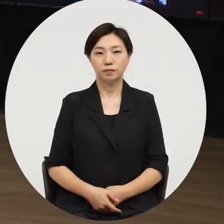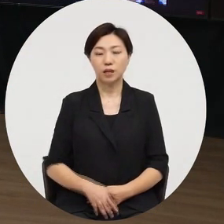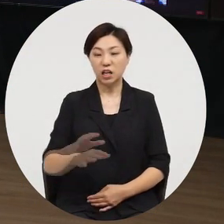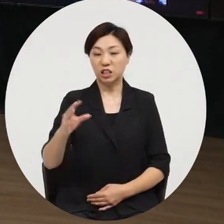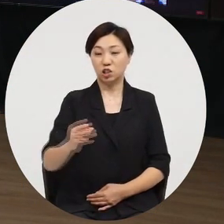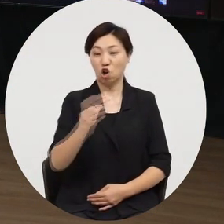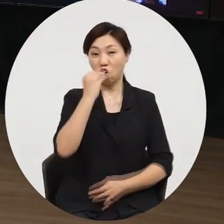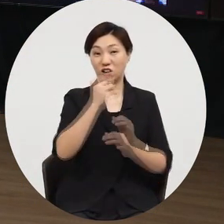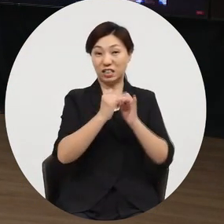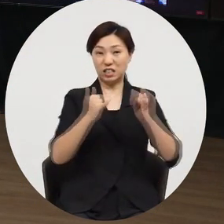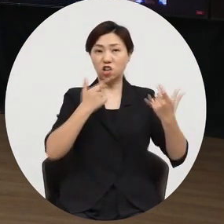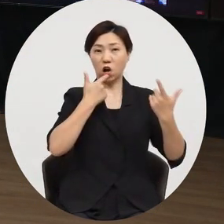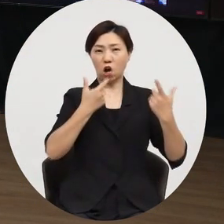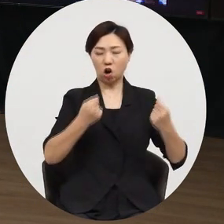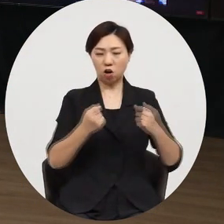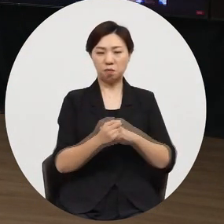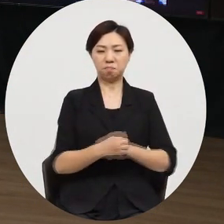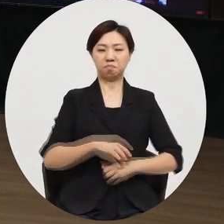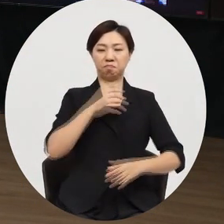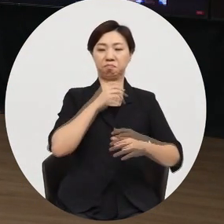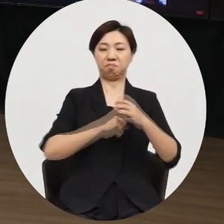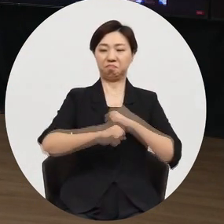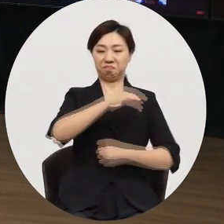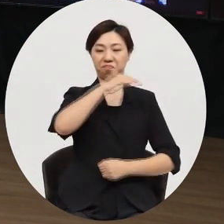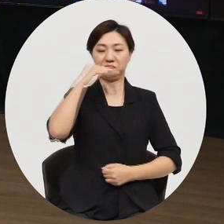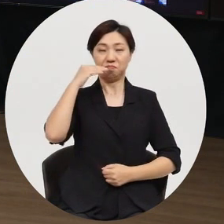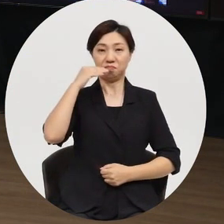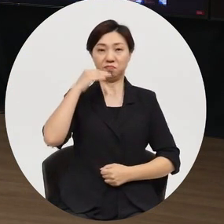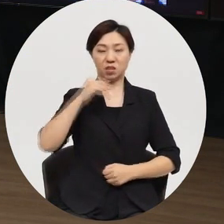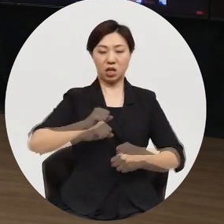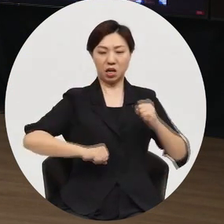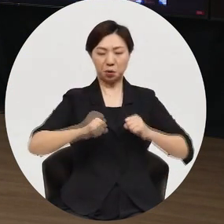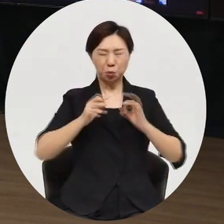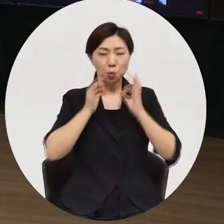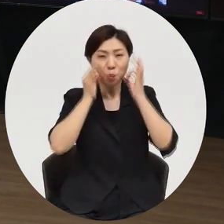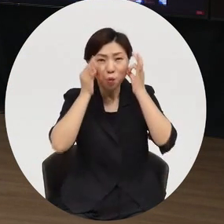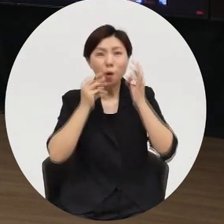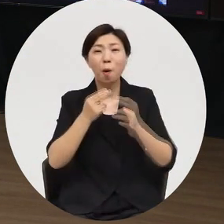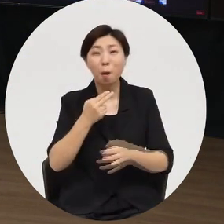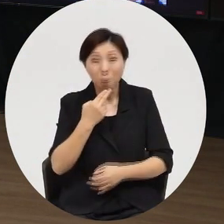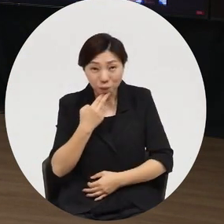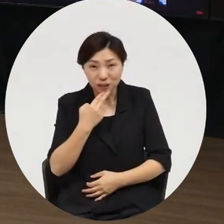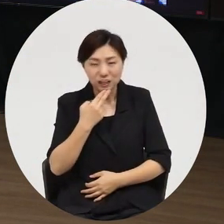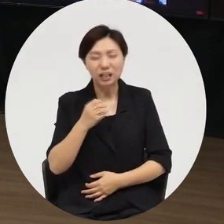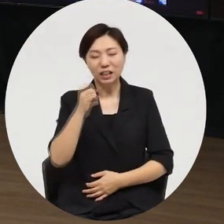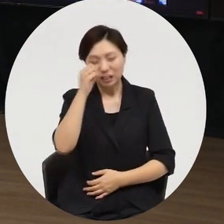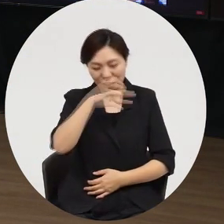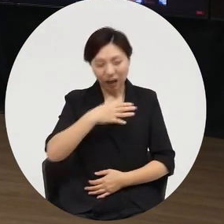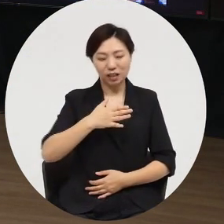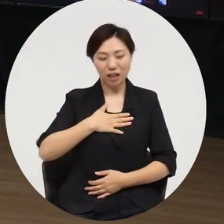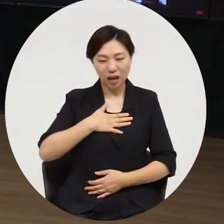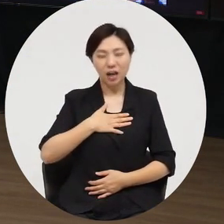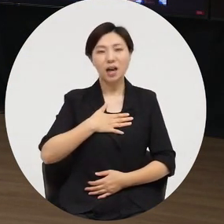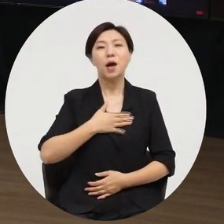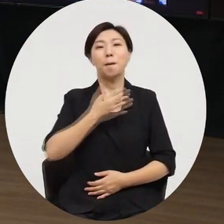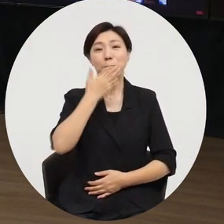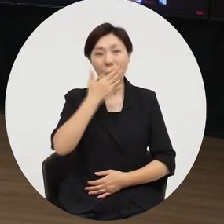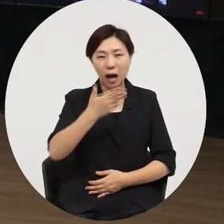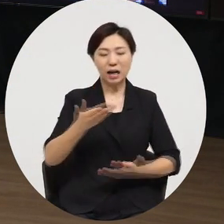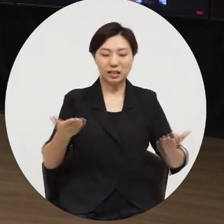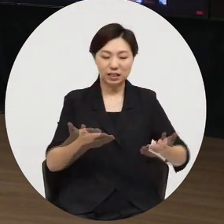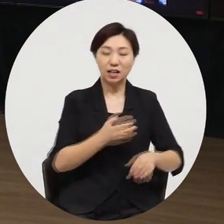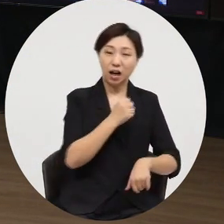성인 혼자처럼 뭐 그렇게 뭐 너무 그렇게 행동하려고 노력할 필요 없고 내가 할 수 있는 만큼 이렇게